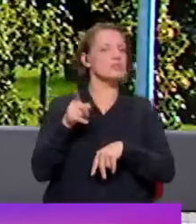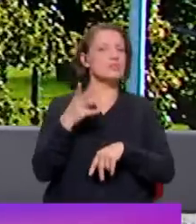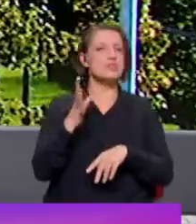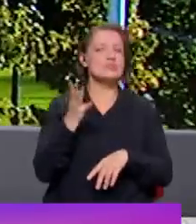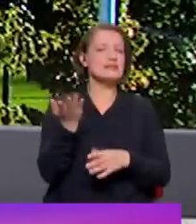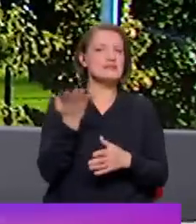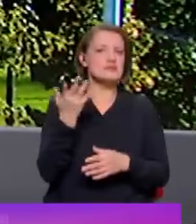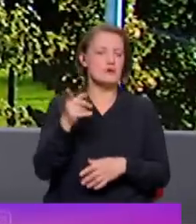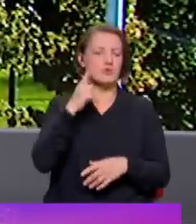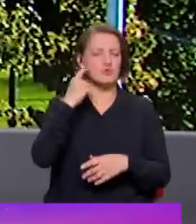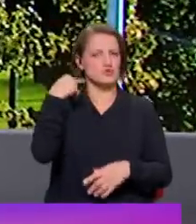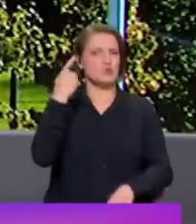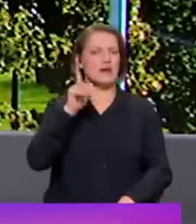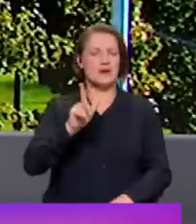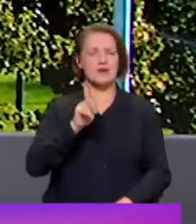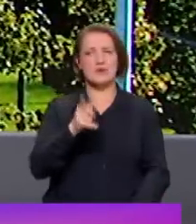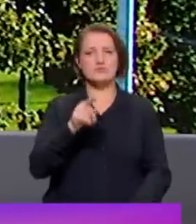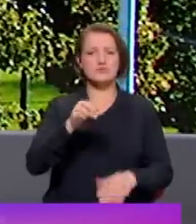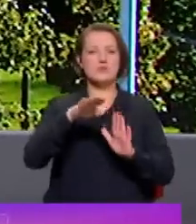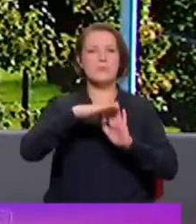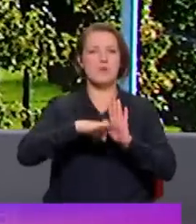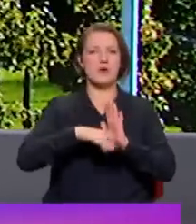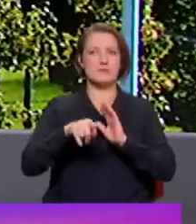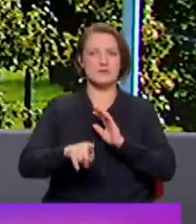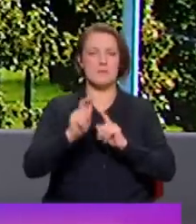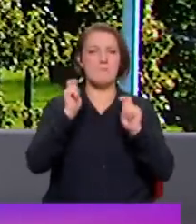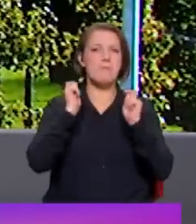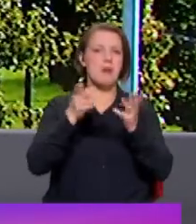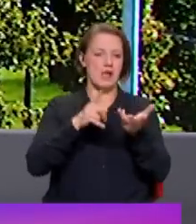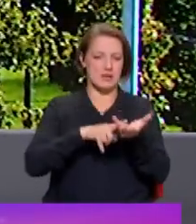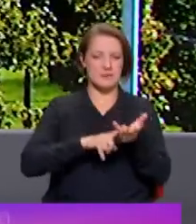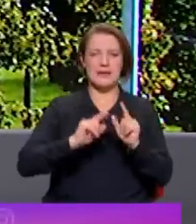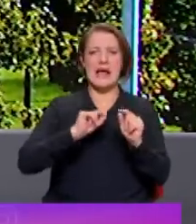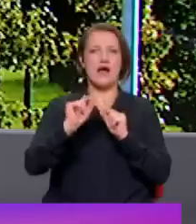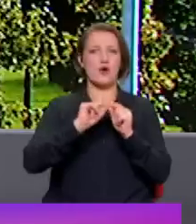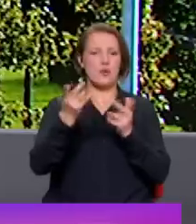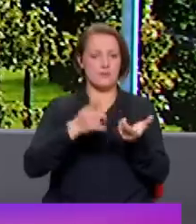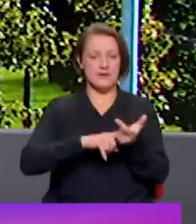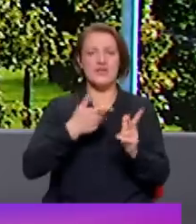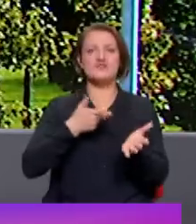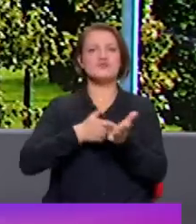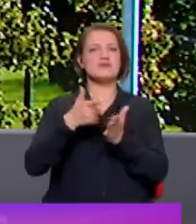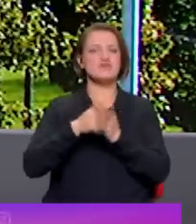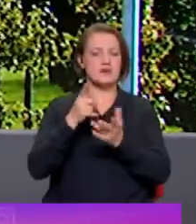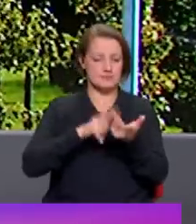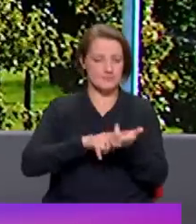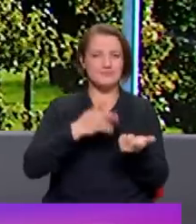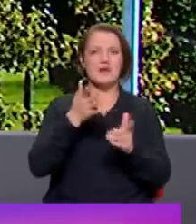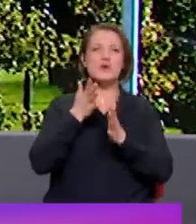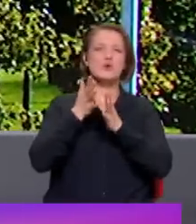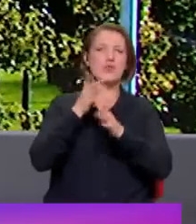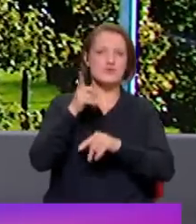gerekiyor şimdi bugün akışımız da pahalılık ekonomiden Çiftçiden üreticiden